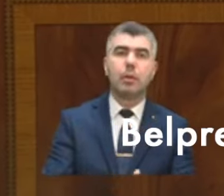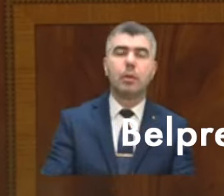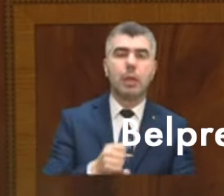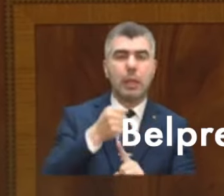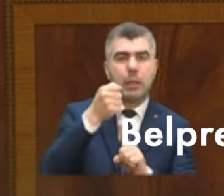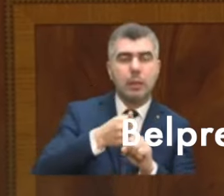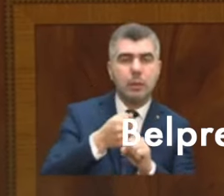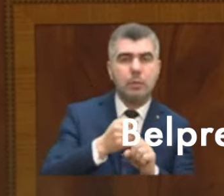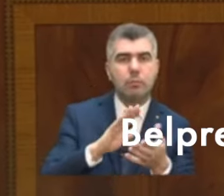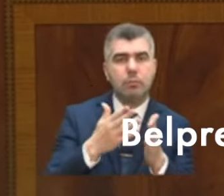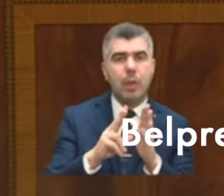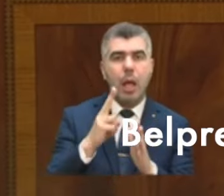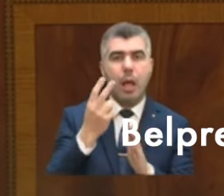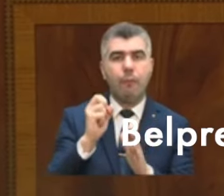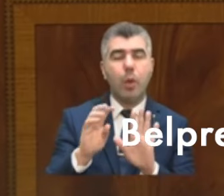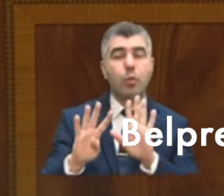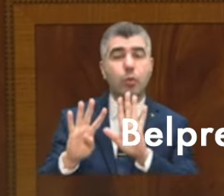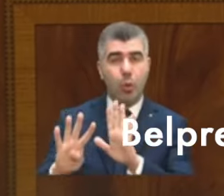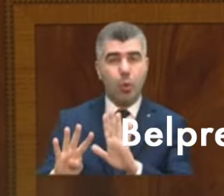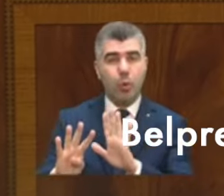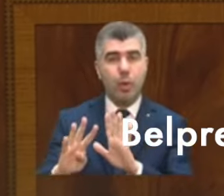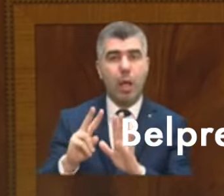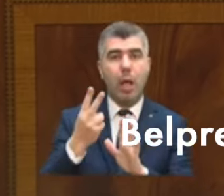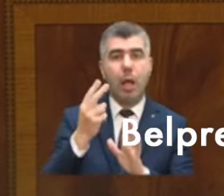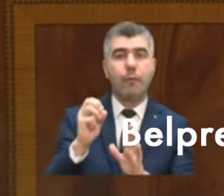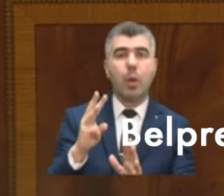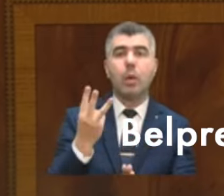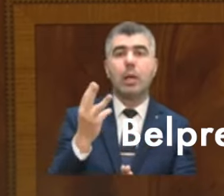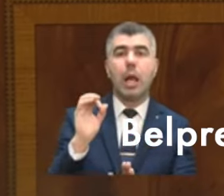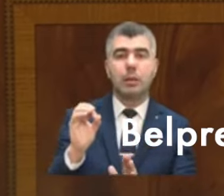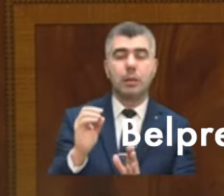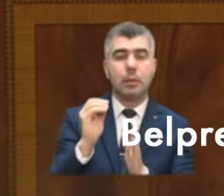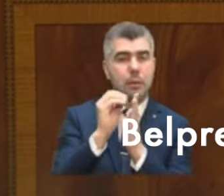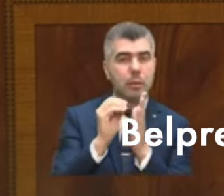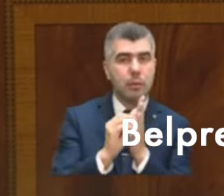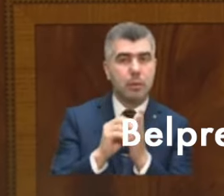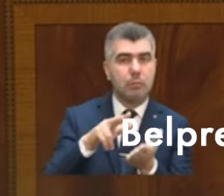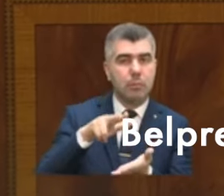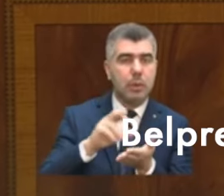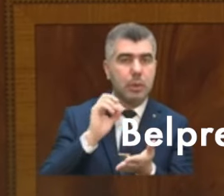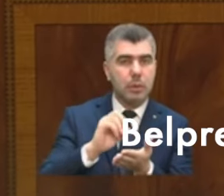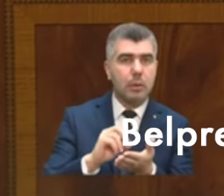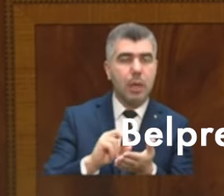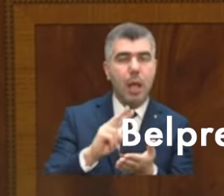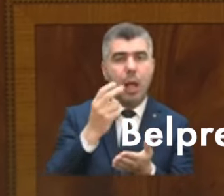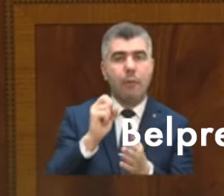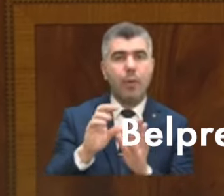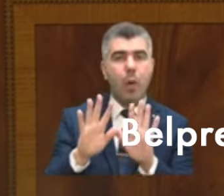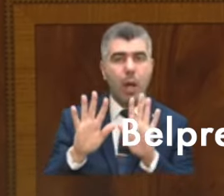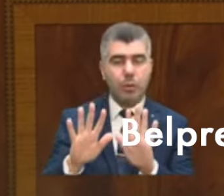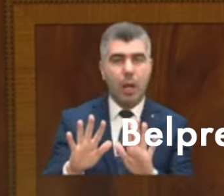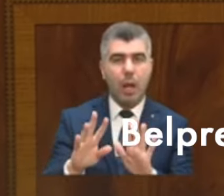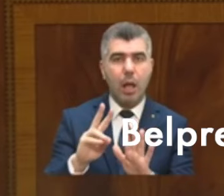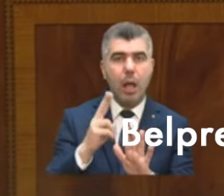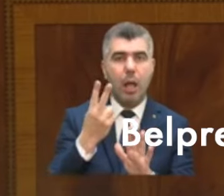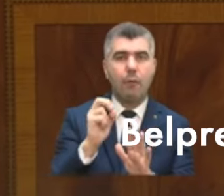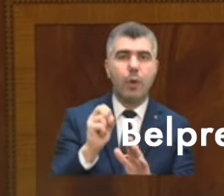انجازها ما بين 2009 2030 وتم اعتماد فتره قيمها ما بين 2010